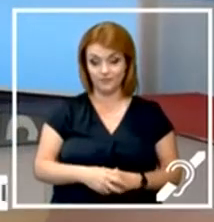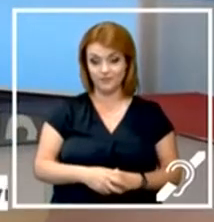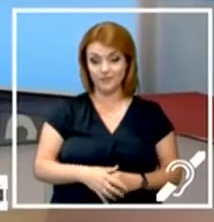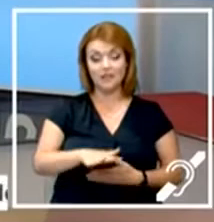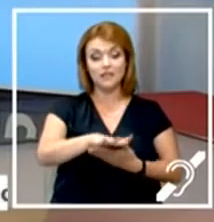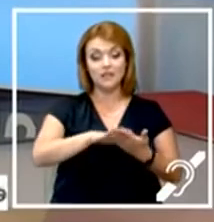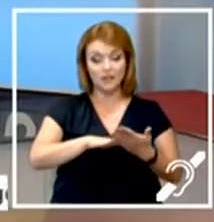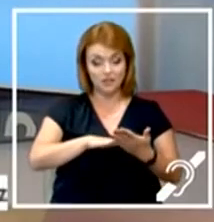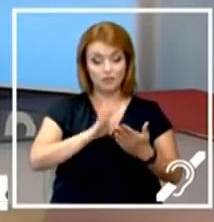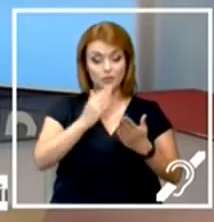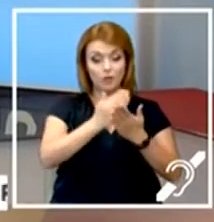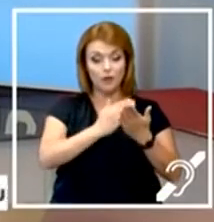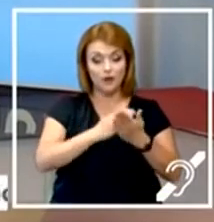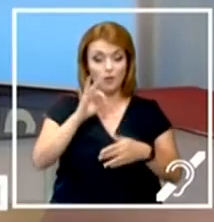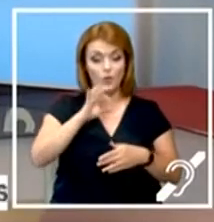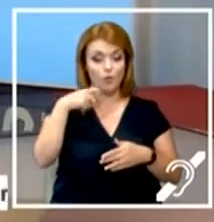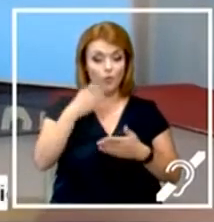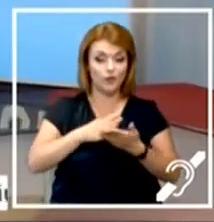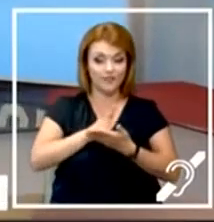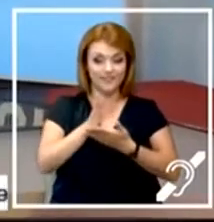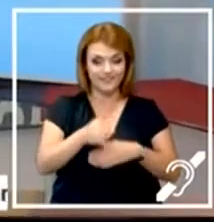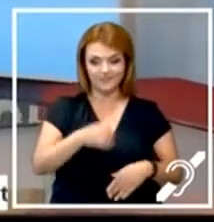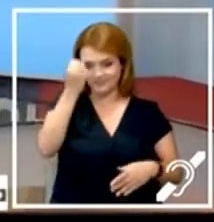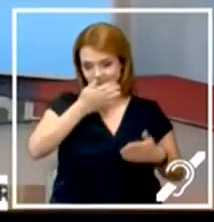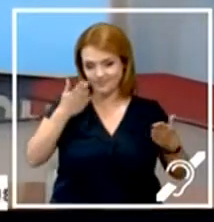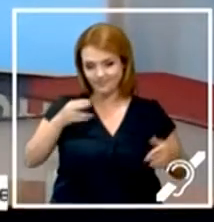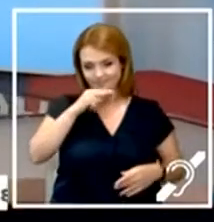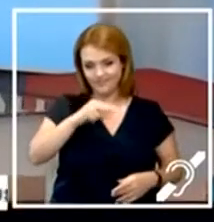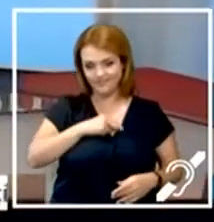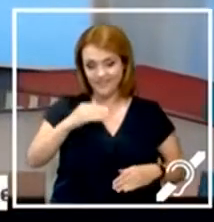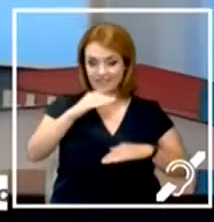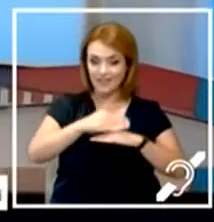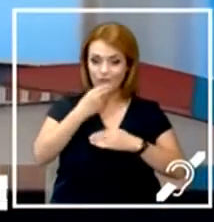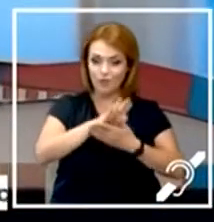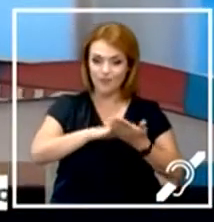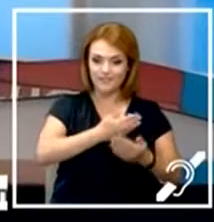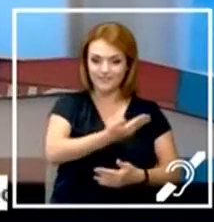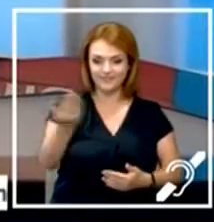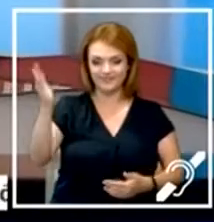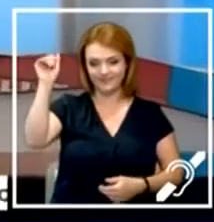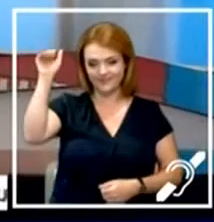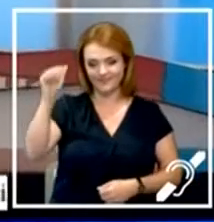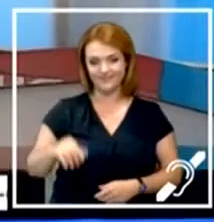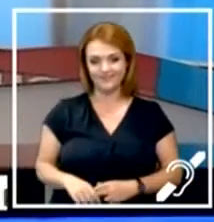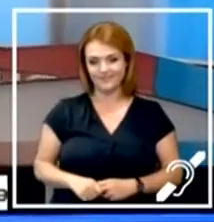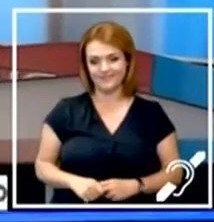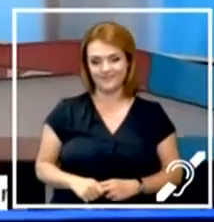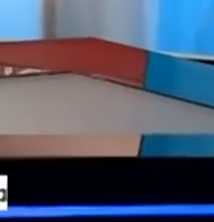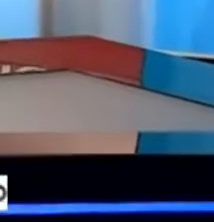imediat începe emisiunea Punctul pe azi. Sunt Vadim Cheptănaru și vă mulțumesc pentru atenție. O seară frumoasă, să aveți, la revedere!